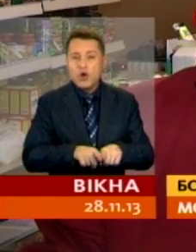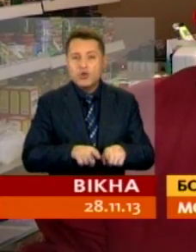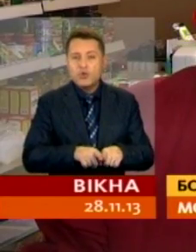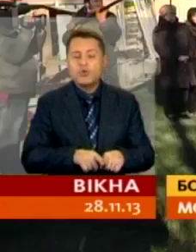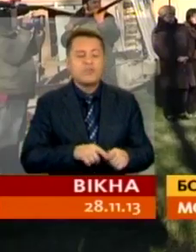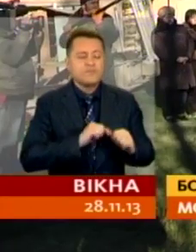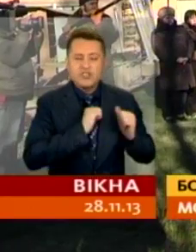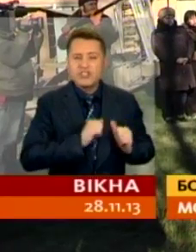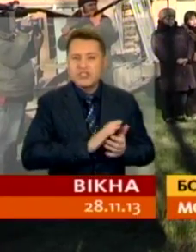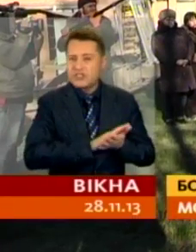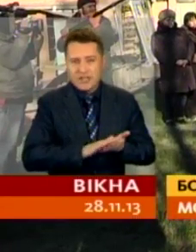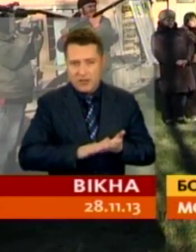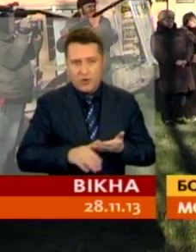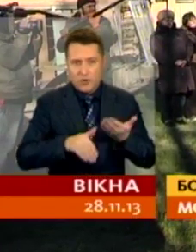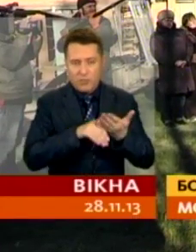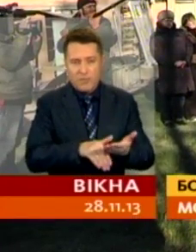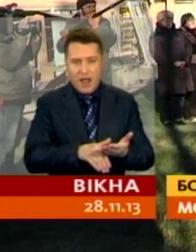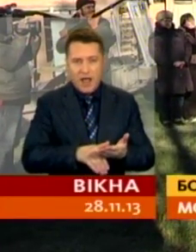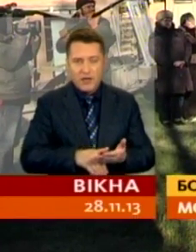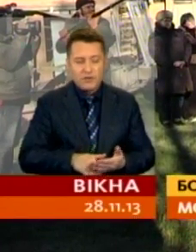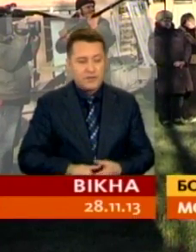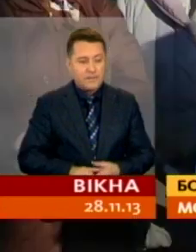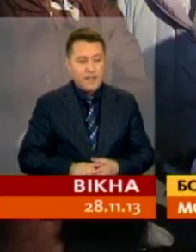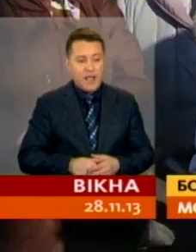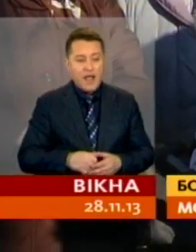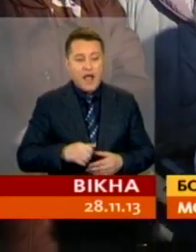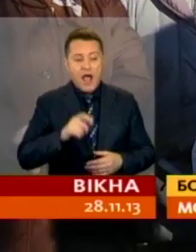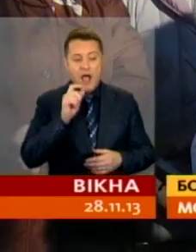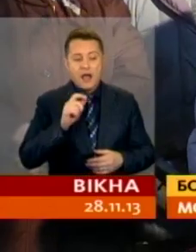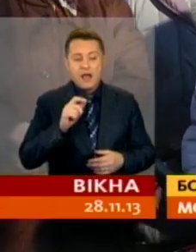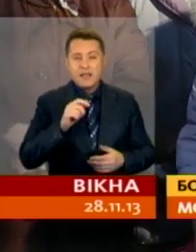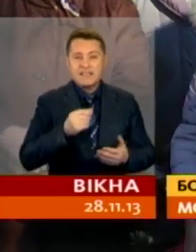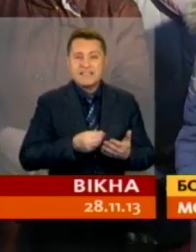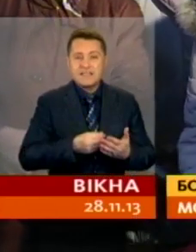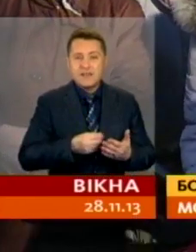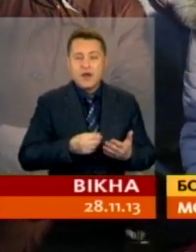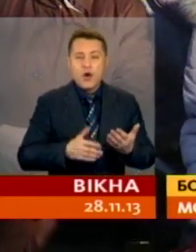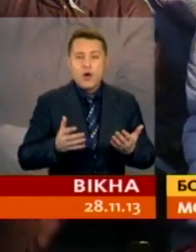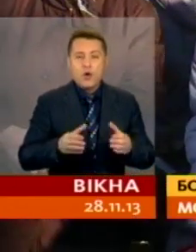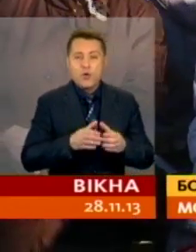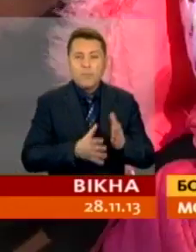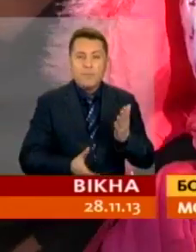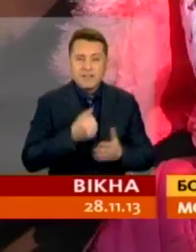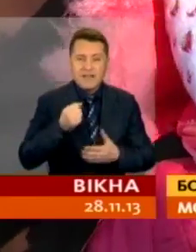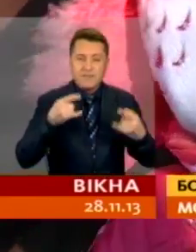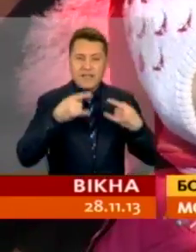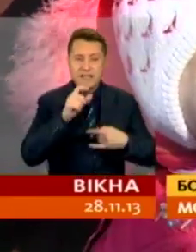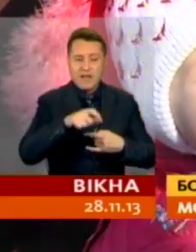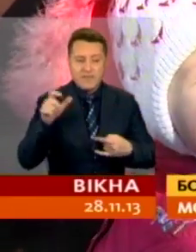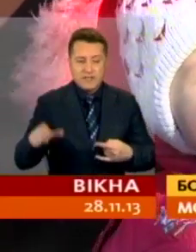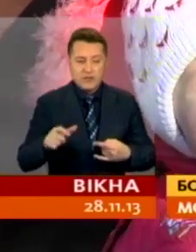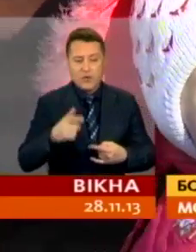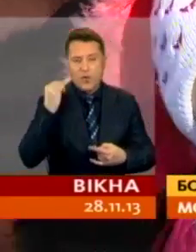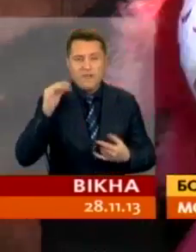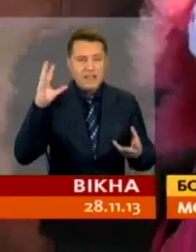щиро там поставив. І канал СТБ щиро вразило таке завзяття людей. Тому тут уже ціла група підтримки із телевізійників. Їхню історію боротьби